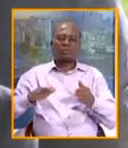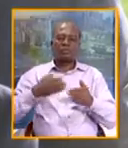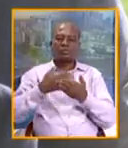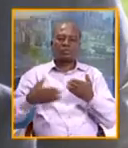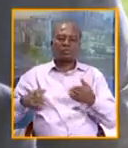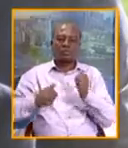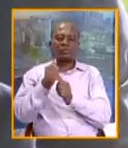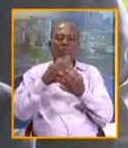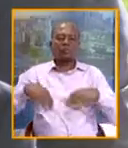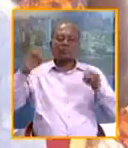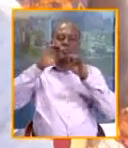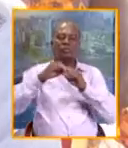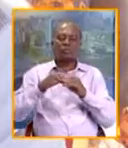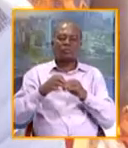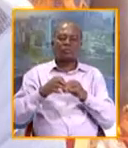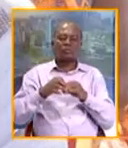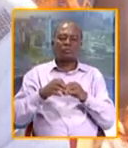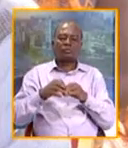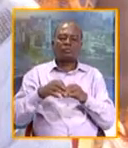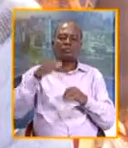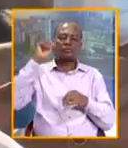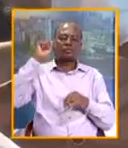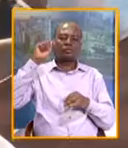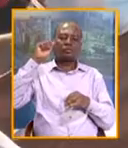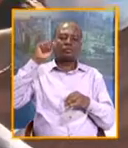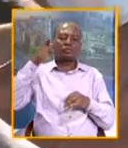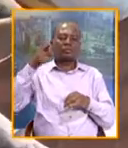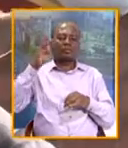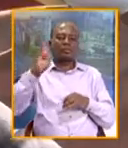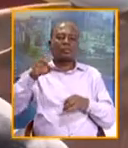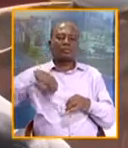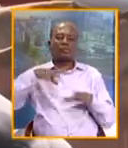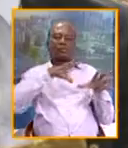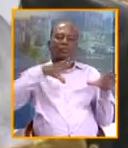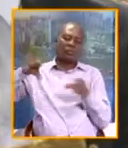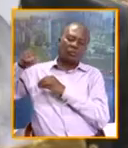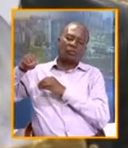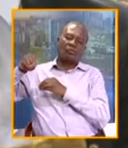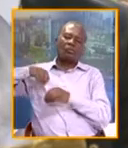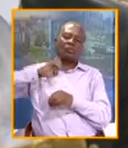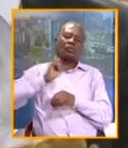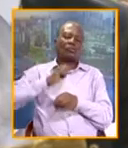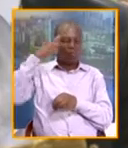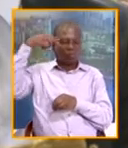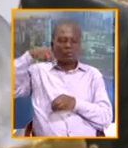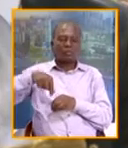le d'hama amadou gon coulibaly nous a quittés je crois que nous avons le devoir de